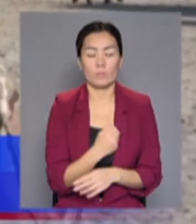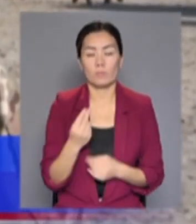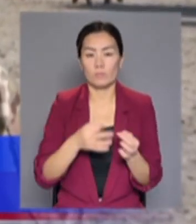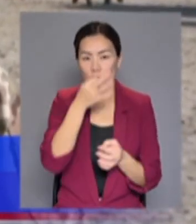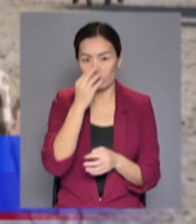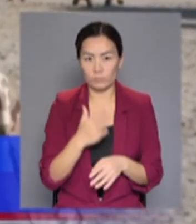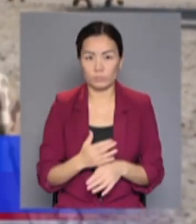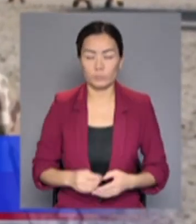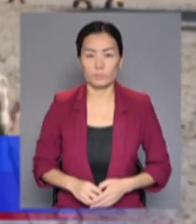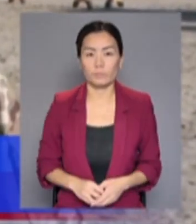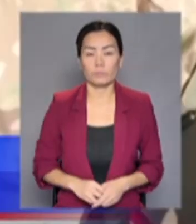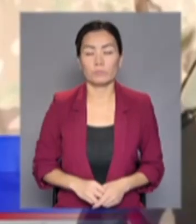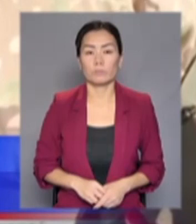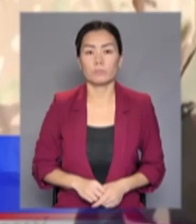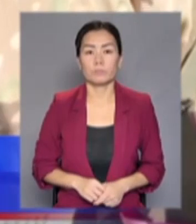хороший опыт.